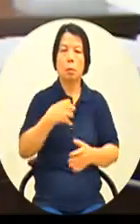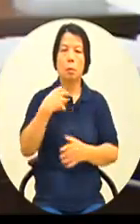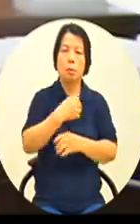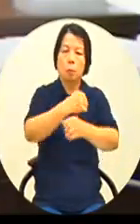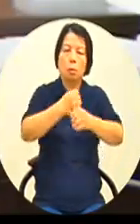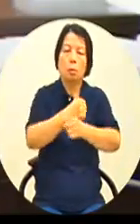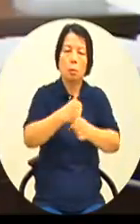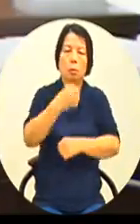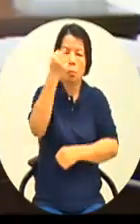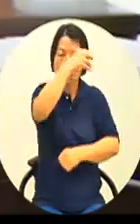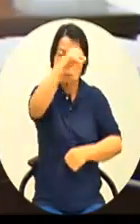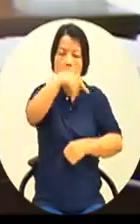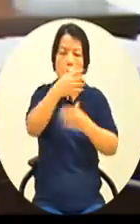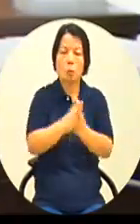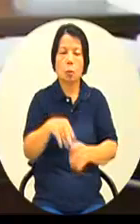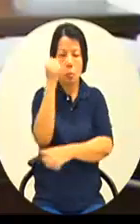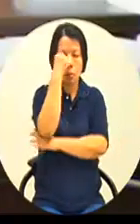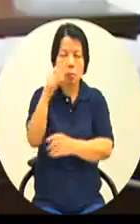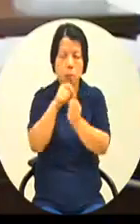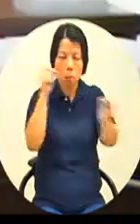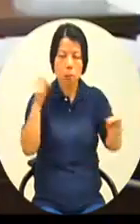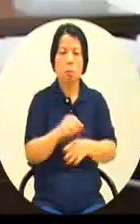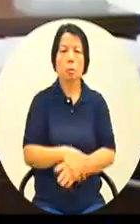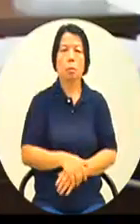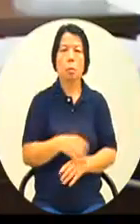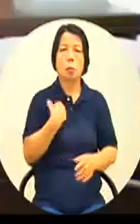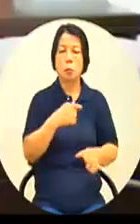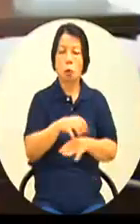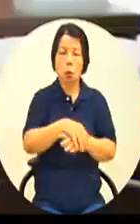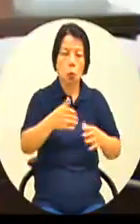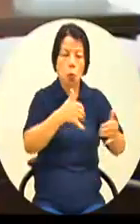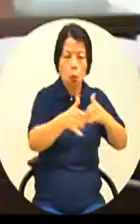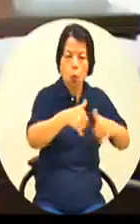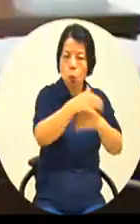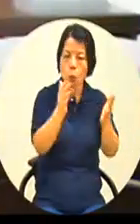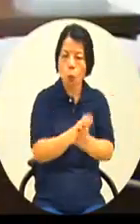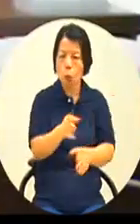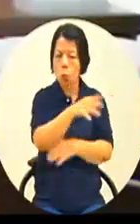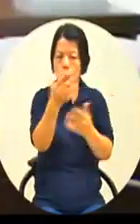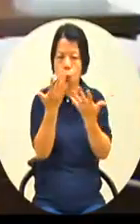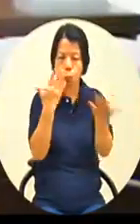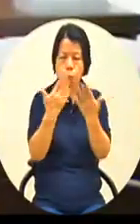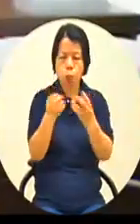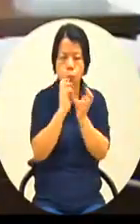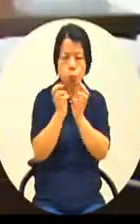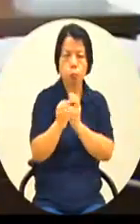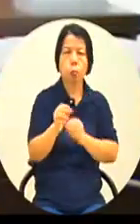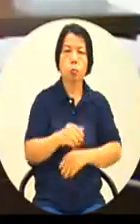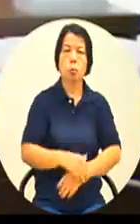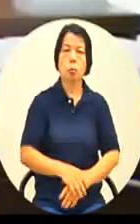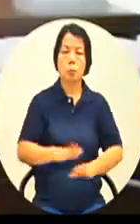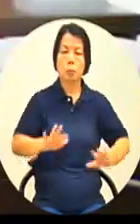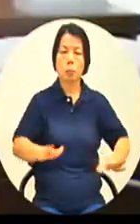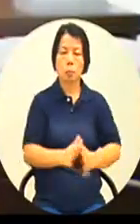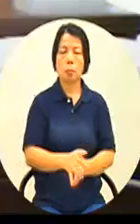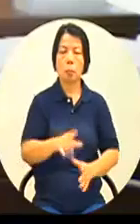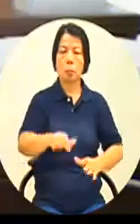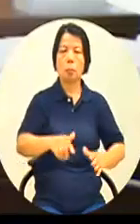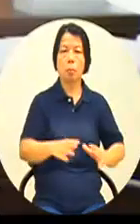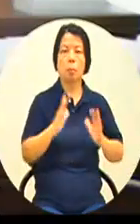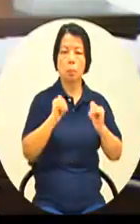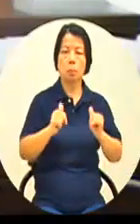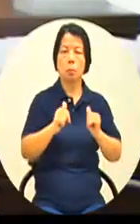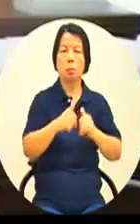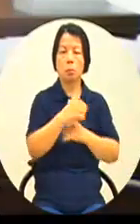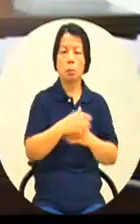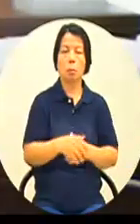久的，绝对你无比我底下足久的，什么行啊靠什么人，我拢足清楚。你这个盛典美意